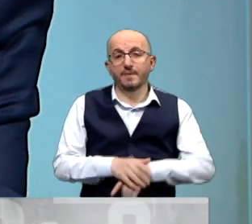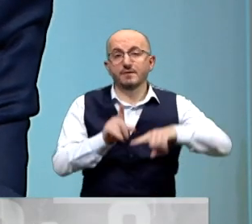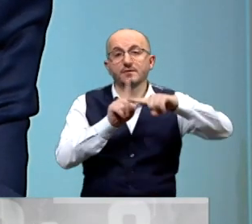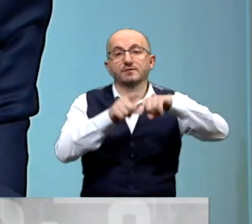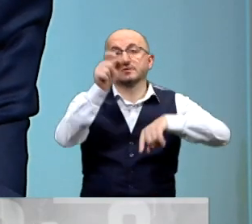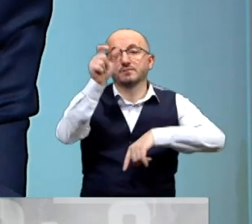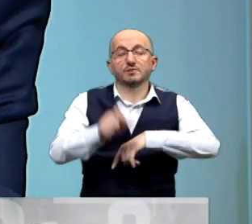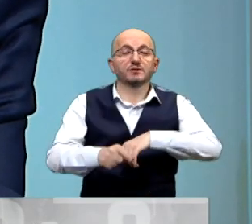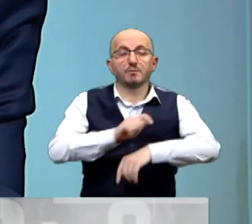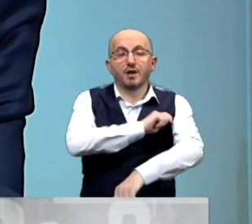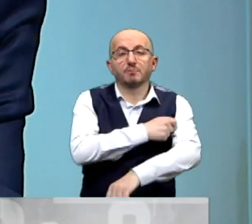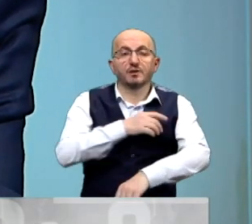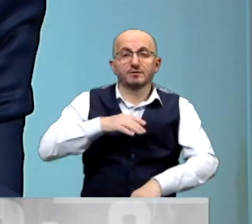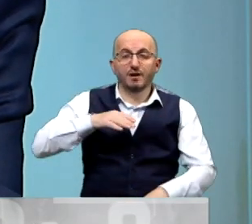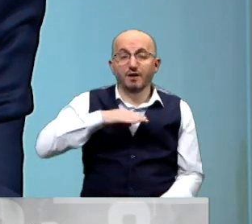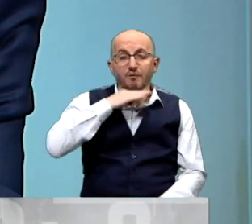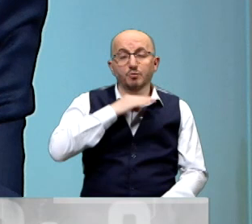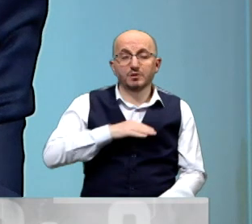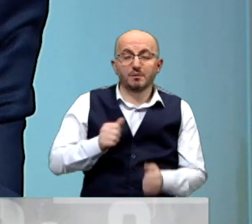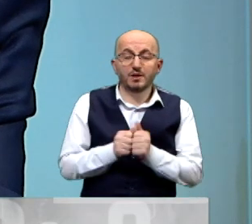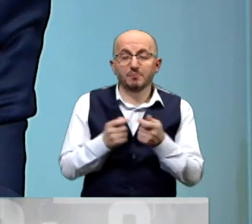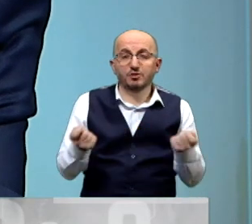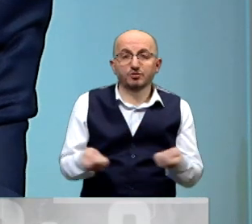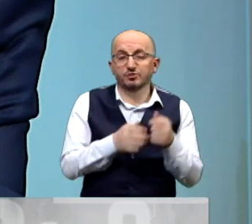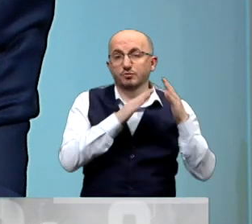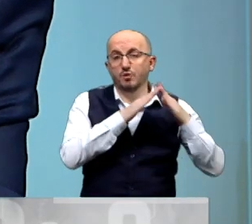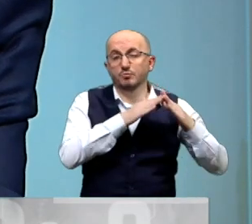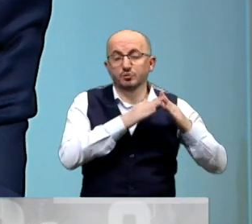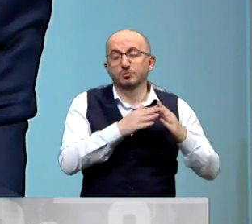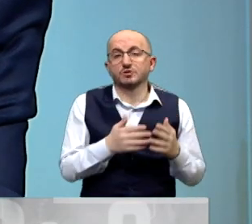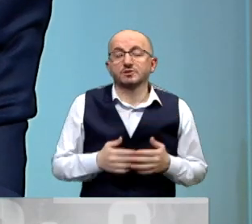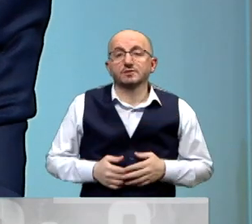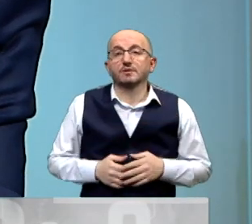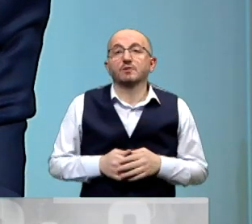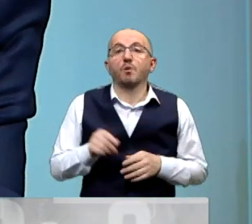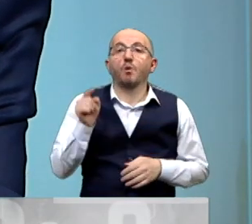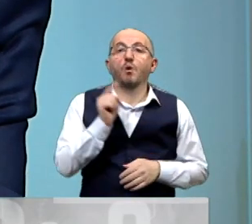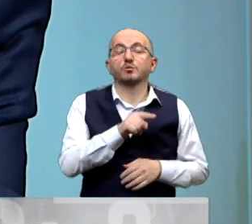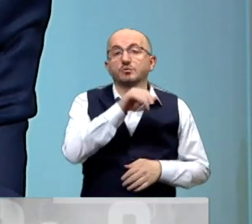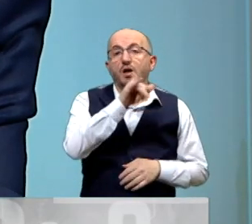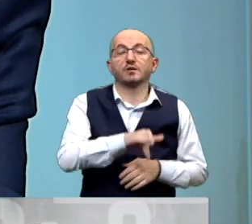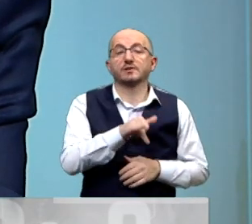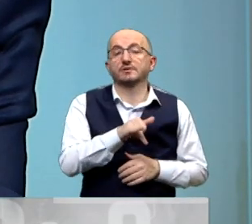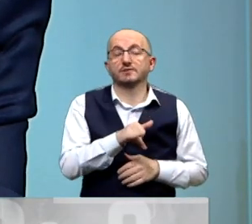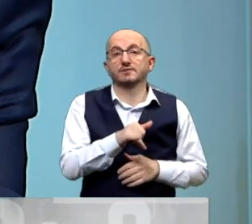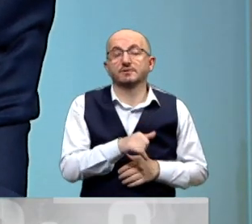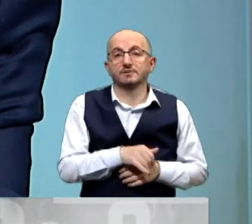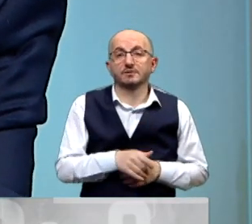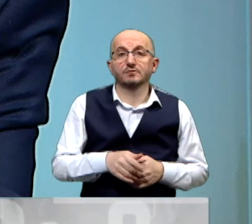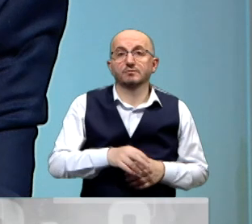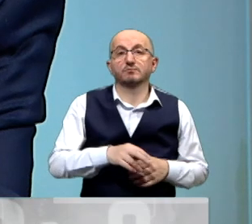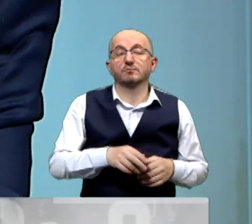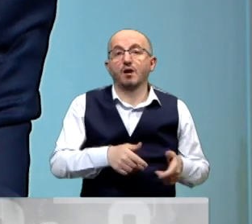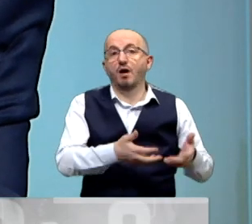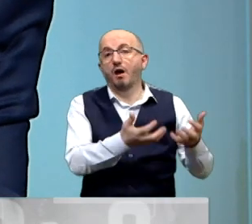Almanya'da yurtdışında beraber çalıştı veya komşuluk ilişkisine ise onun hakkını üzerine